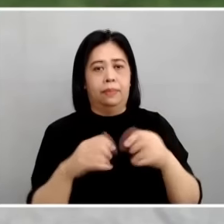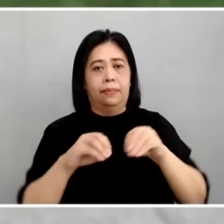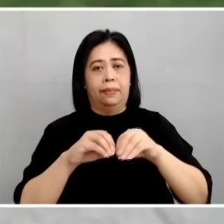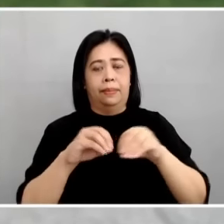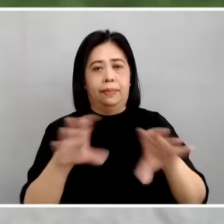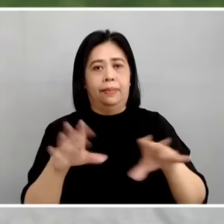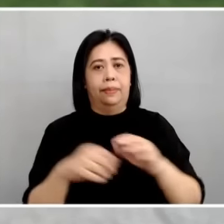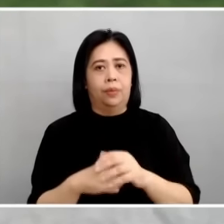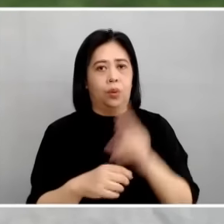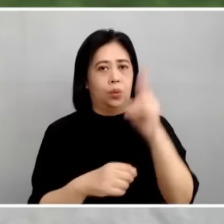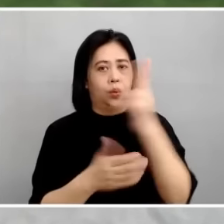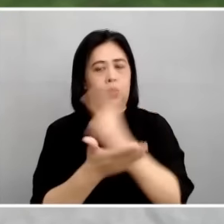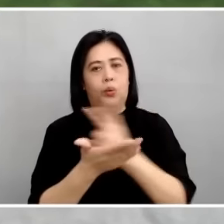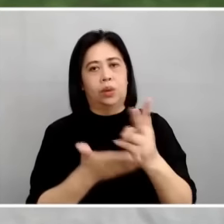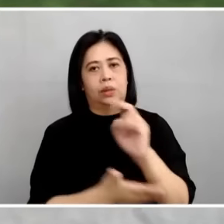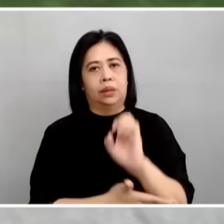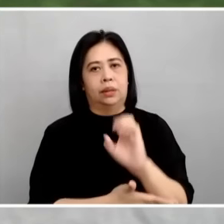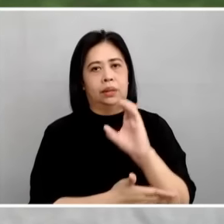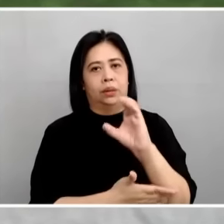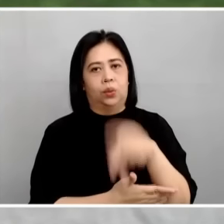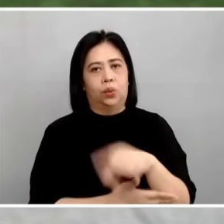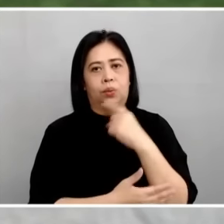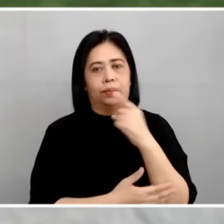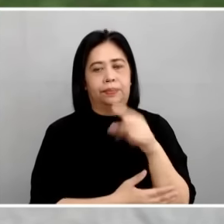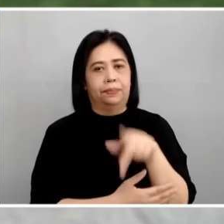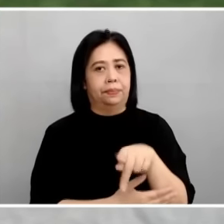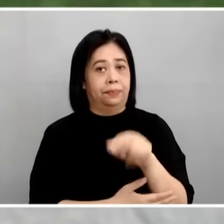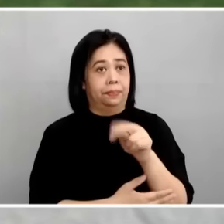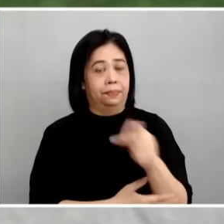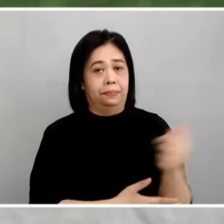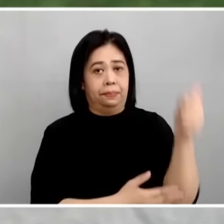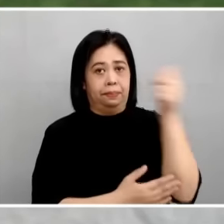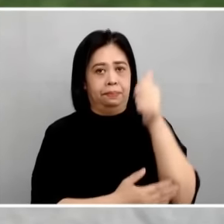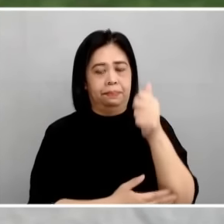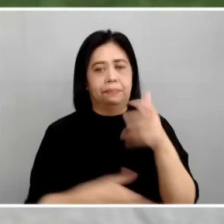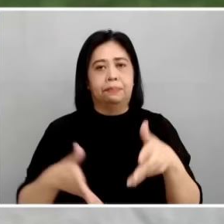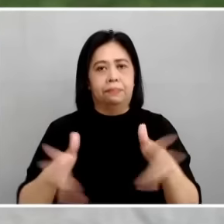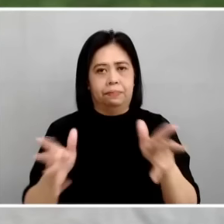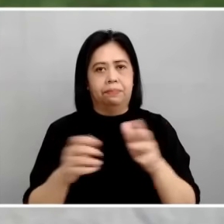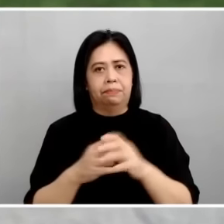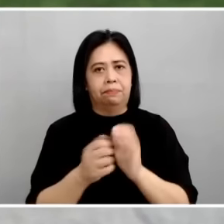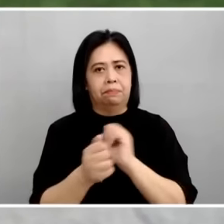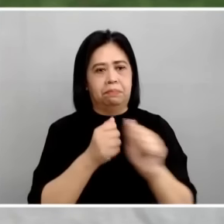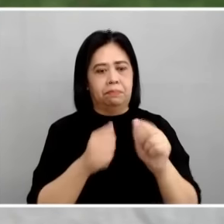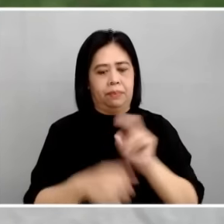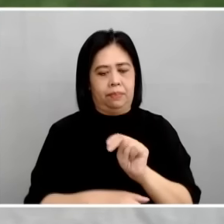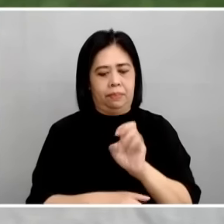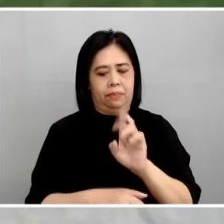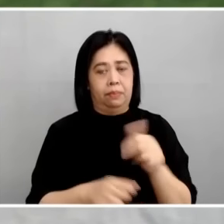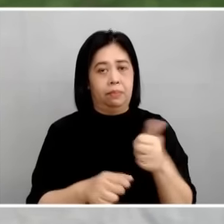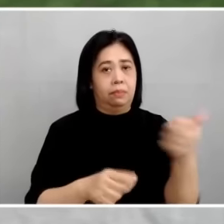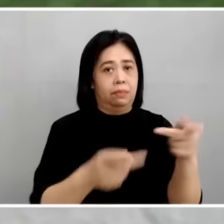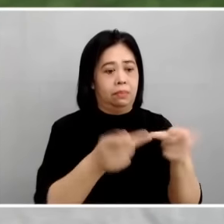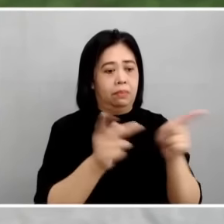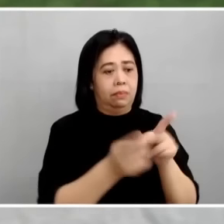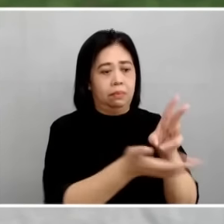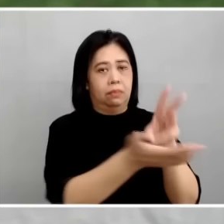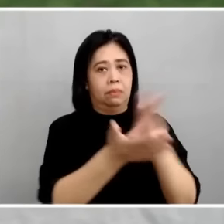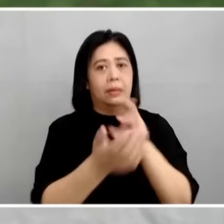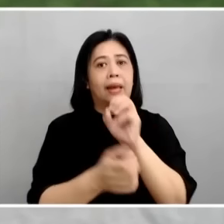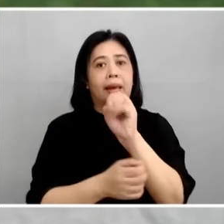ng dalawang linggong ECQ. Ayon sa Philippine National Police, papayagan naman ang pagtawid sa NCR at mga karating lugar kung